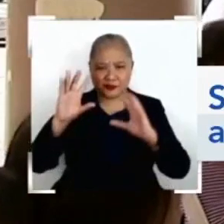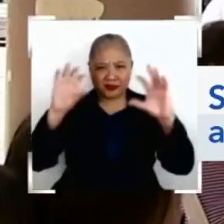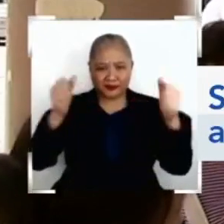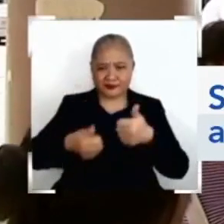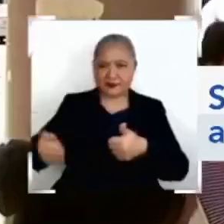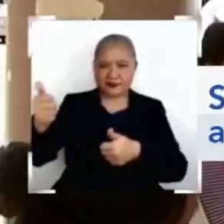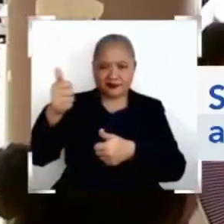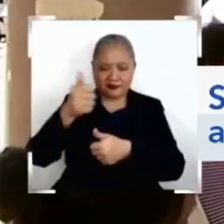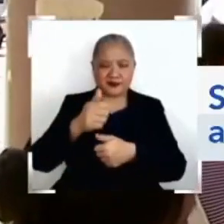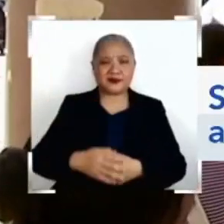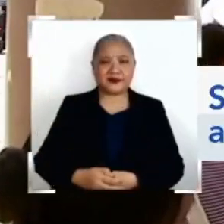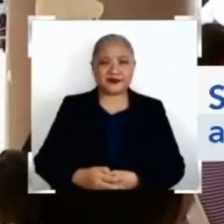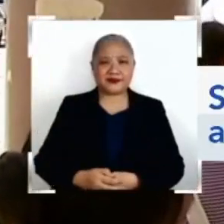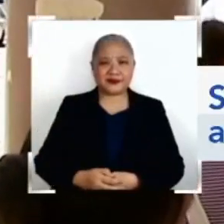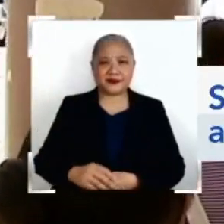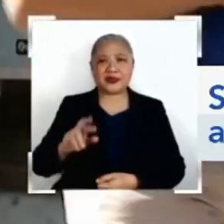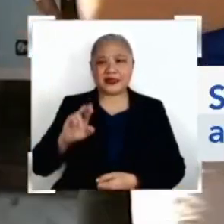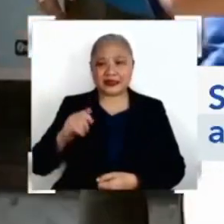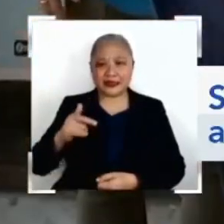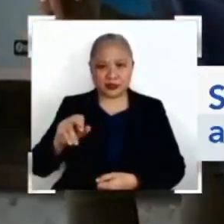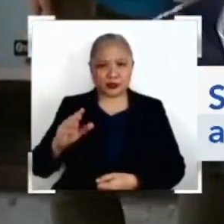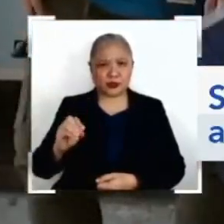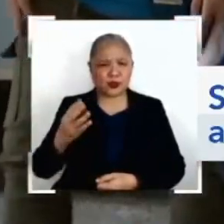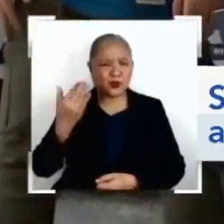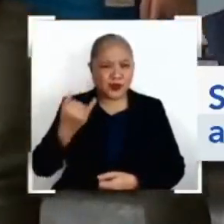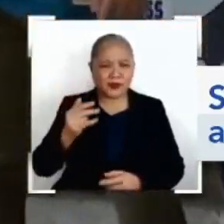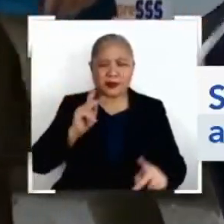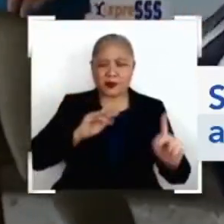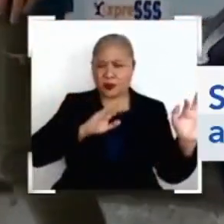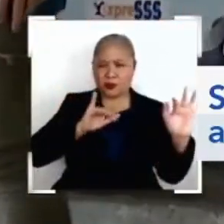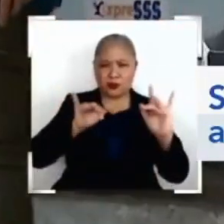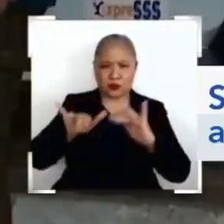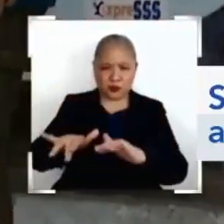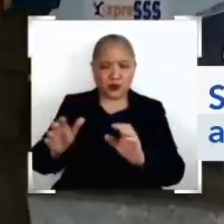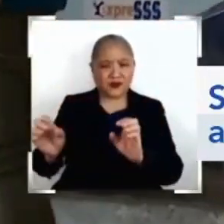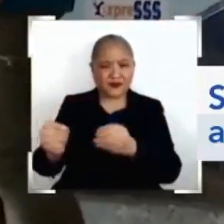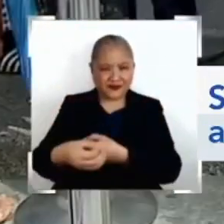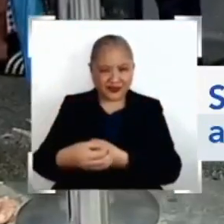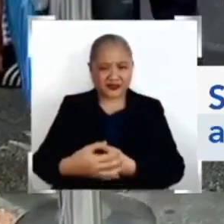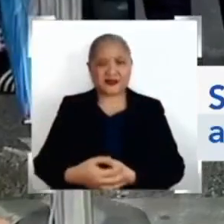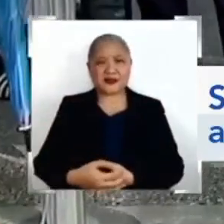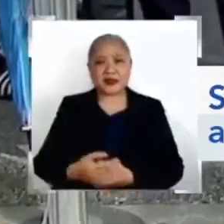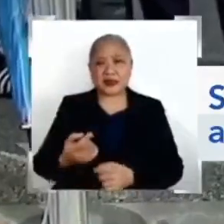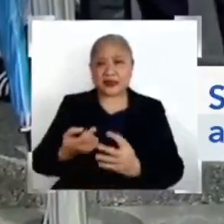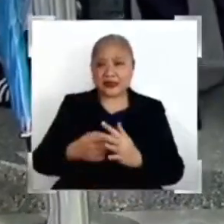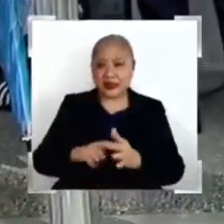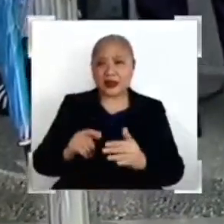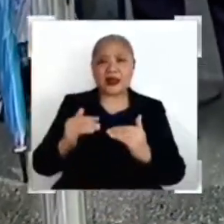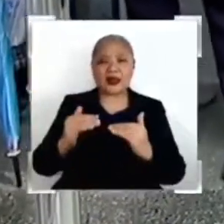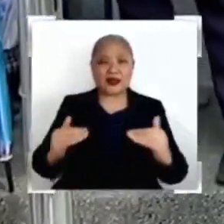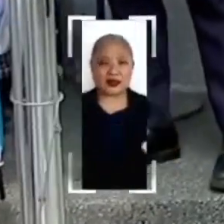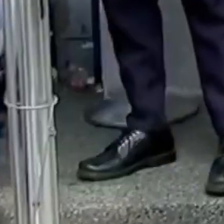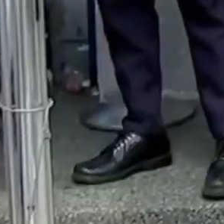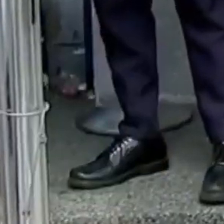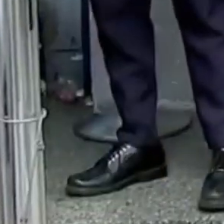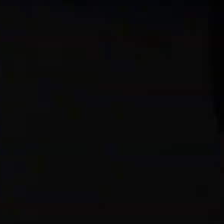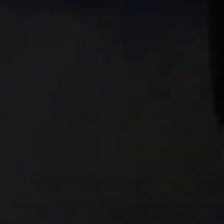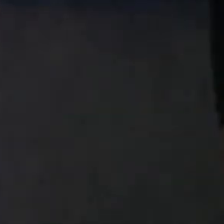si Michael Regino bunsod ng pagdagsa ng mga tao sa kanilang mga tanggapan mula na mag-alert level 1 ang Metro Manila.